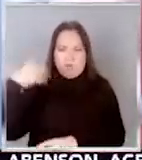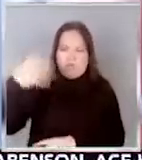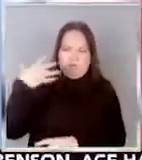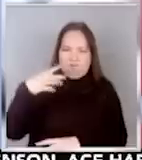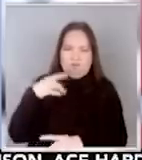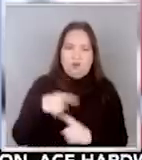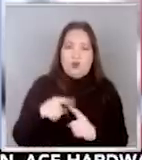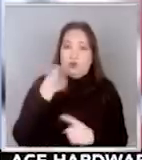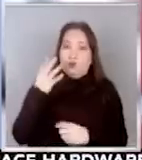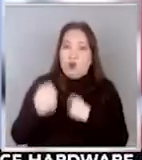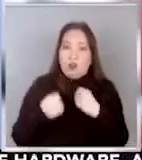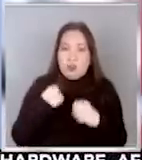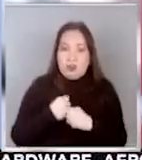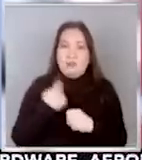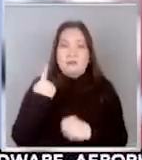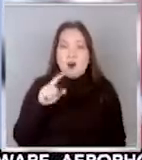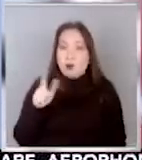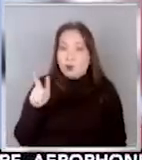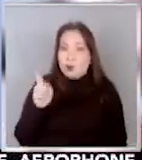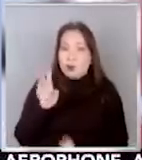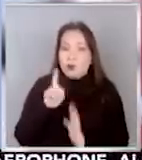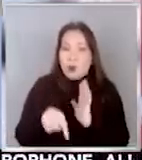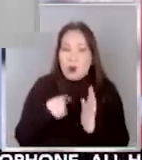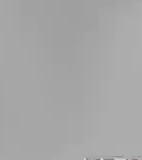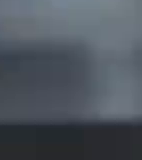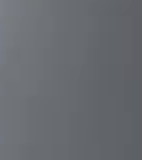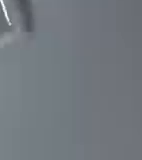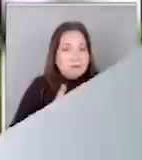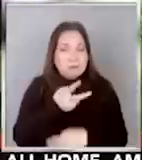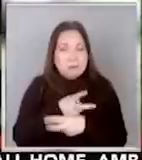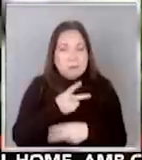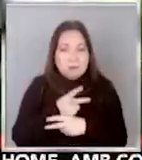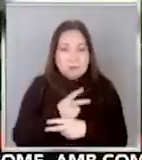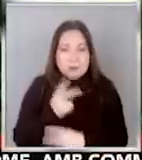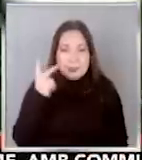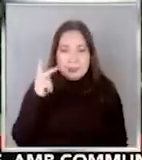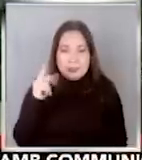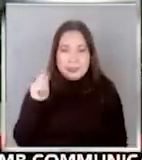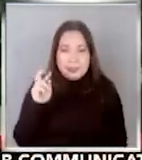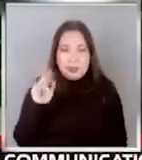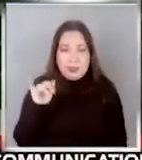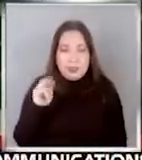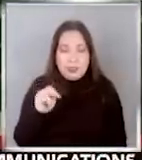inyong 24 oras. Nakatutok si Katrina So.